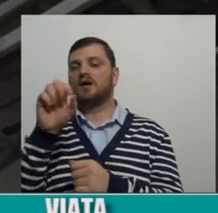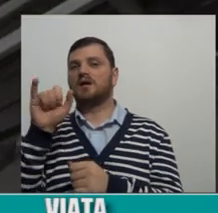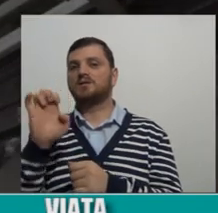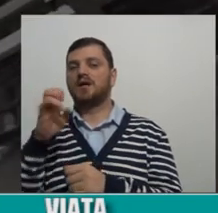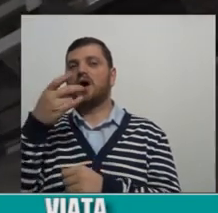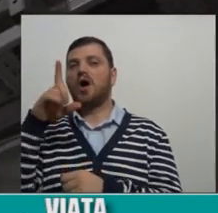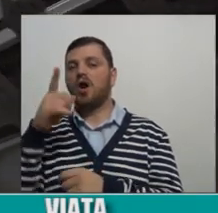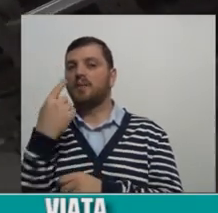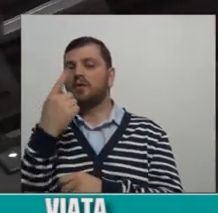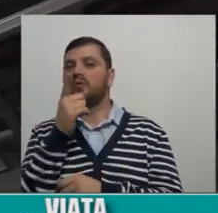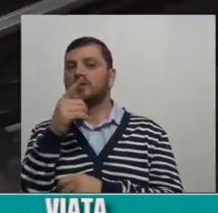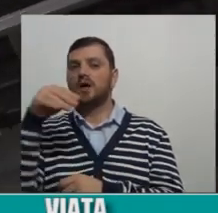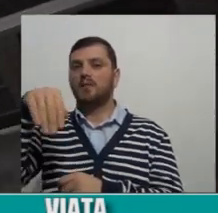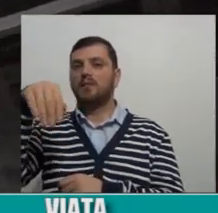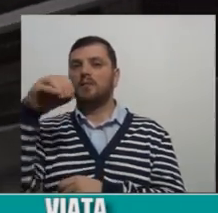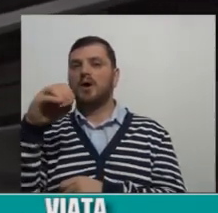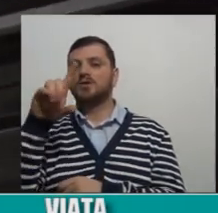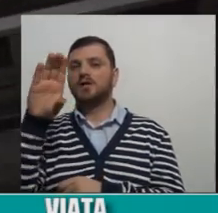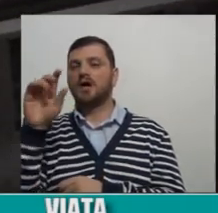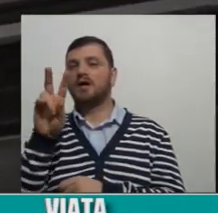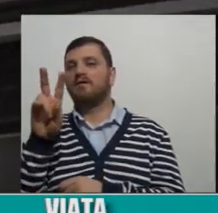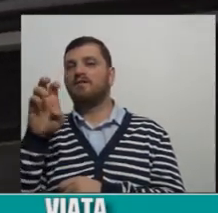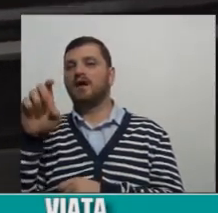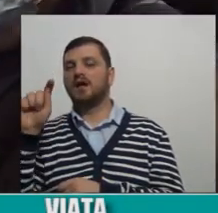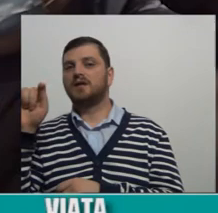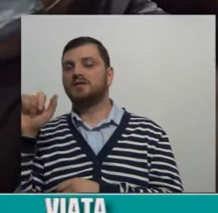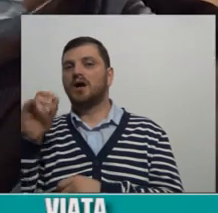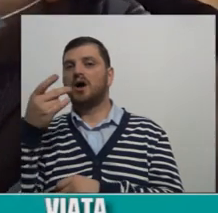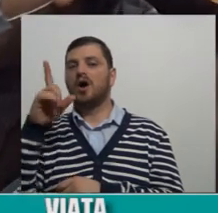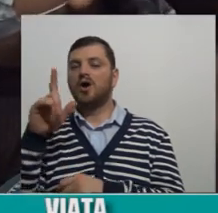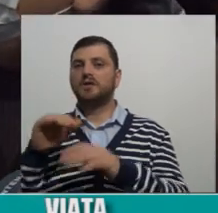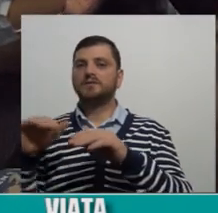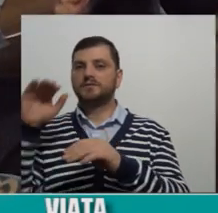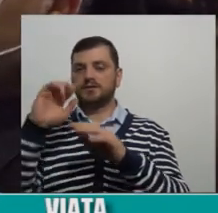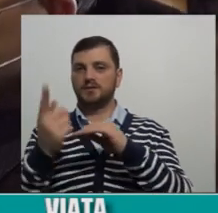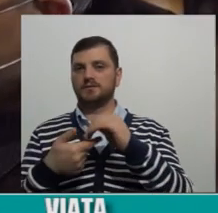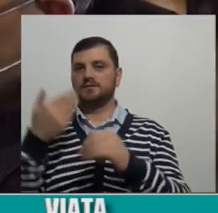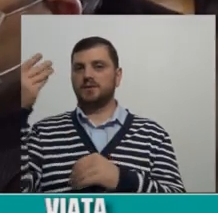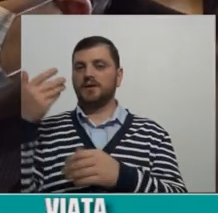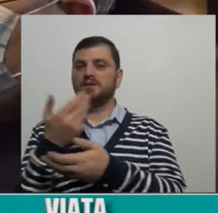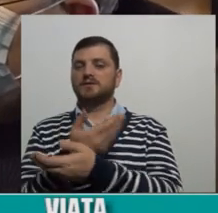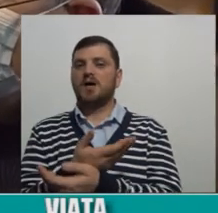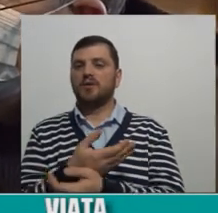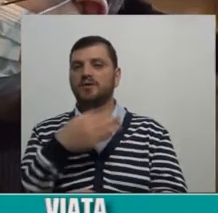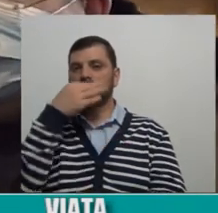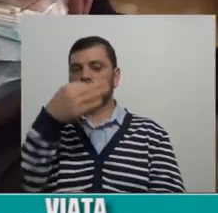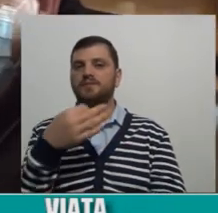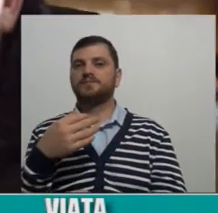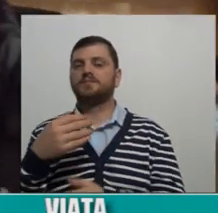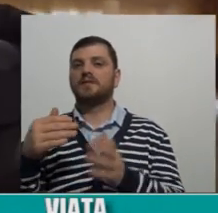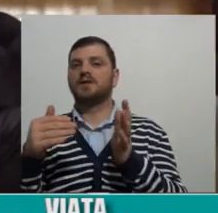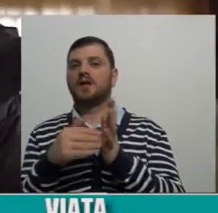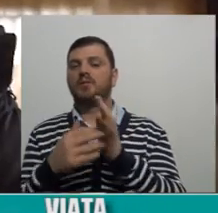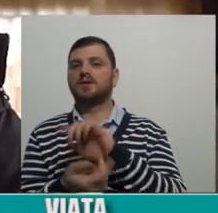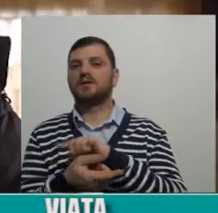adică holurile principale unde vedem mozaicul ăsta venețian, holurile de la etaje, galeria de acolo din spatele scaunelor, da?